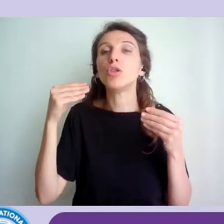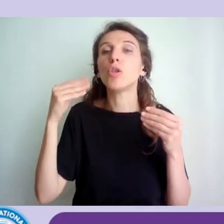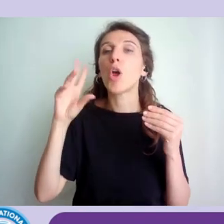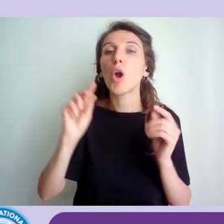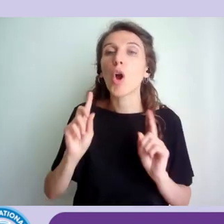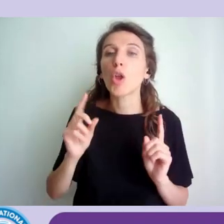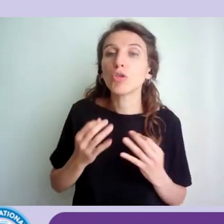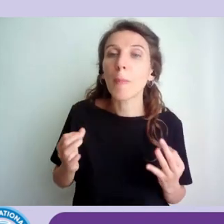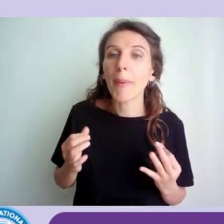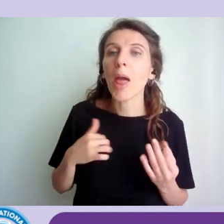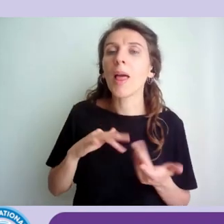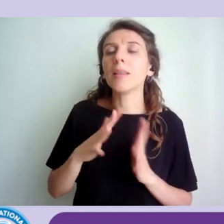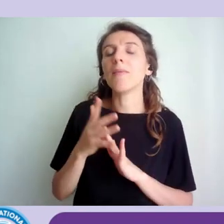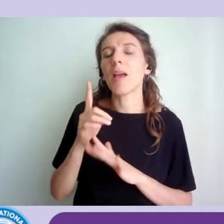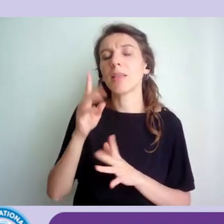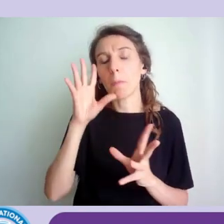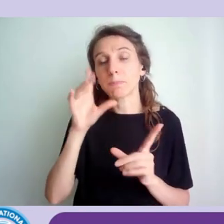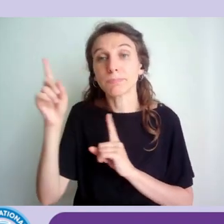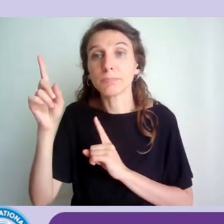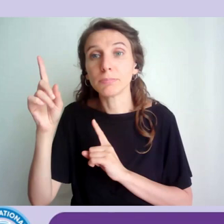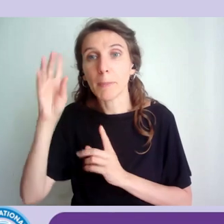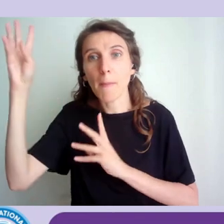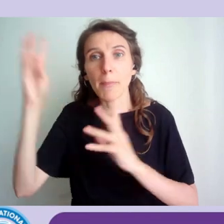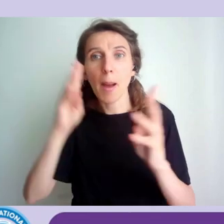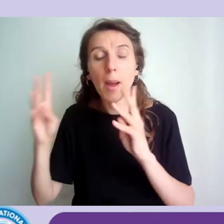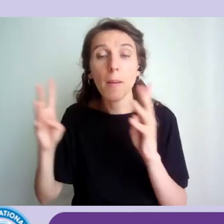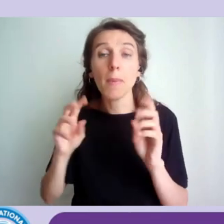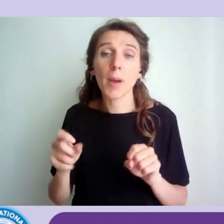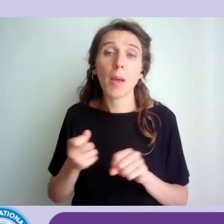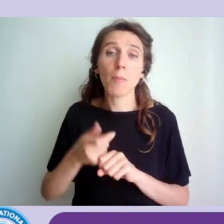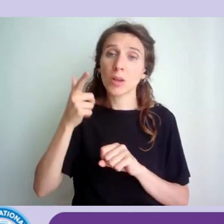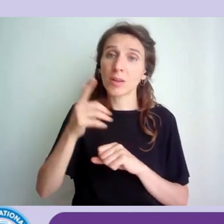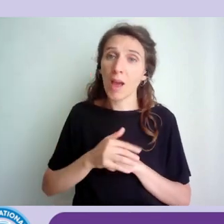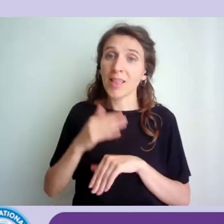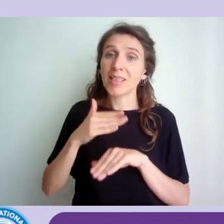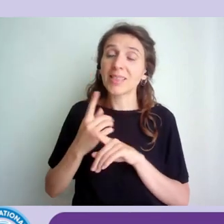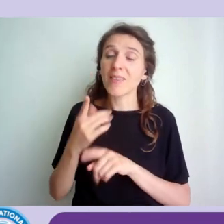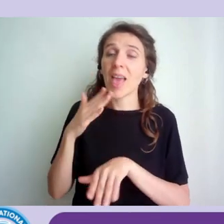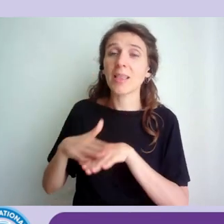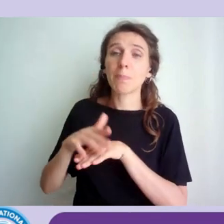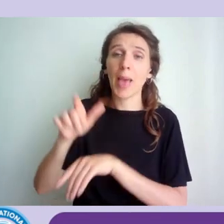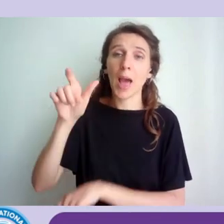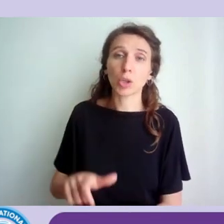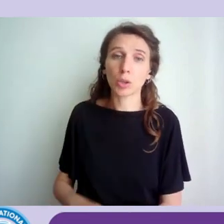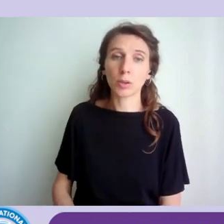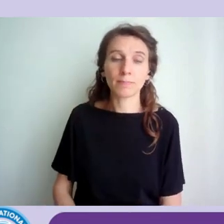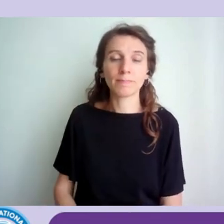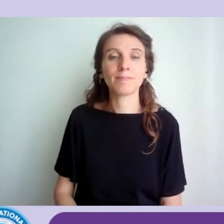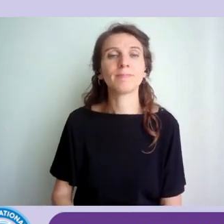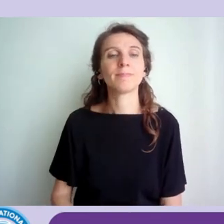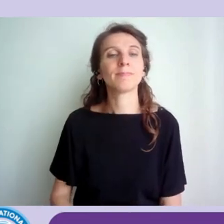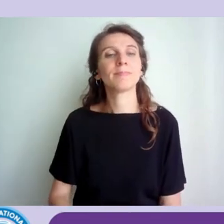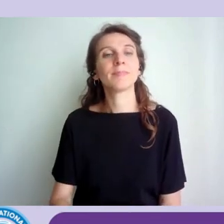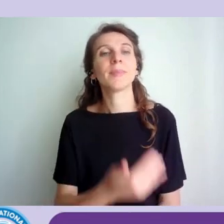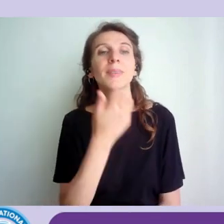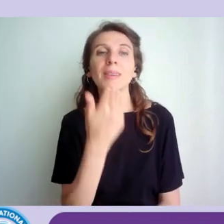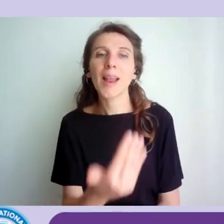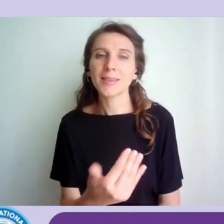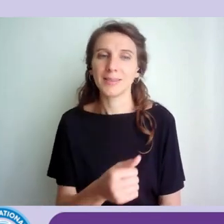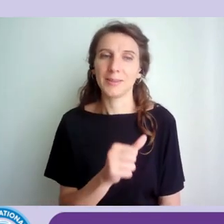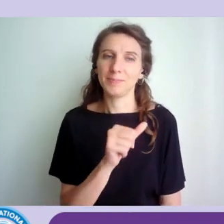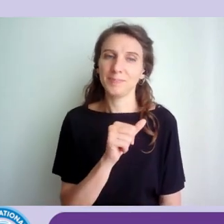e quindi questo anche questo è importante Infatti assolutamente Grazie intanto sabato